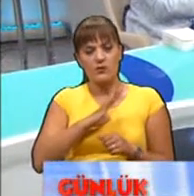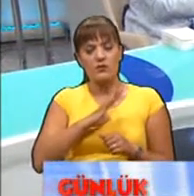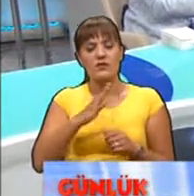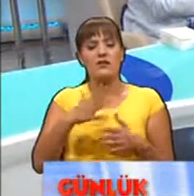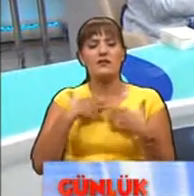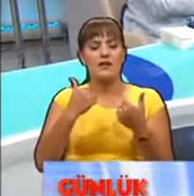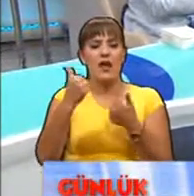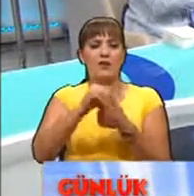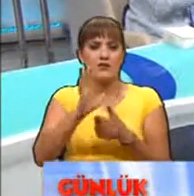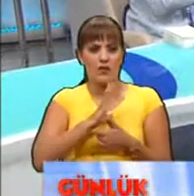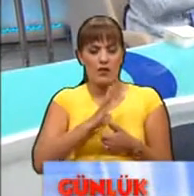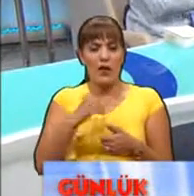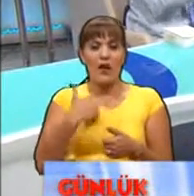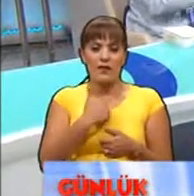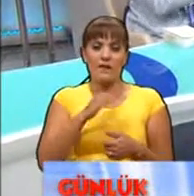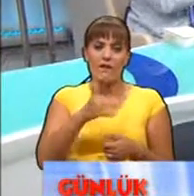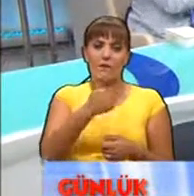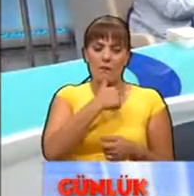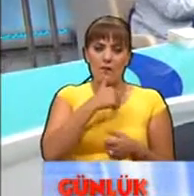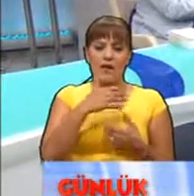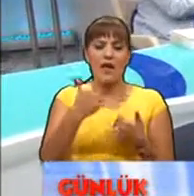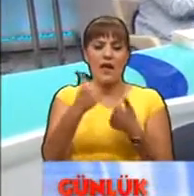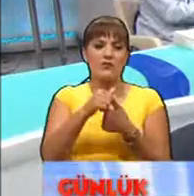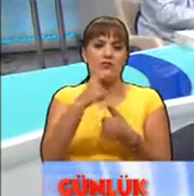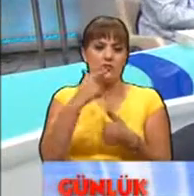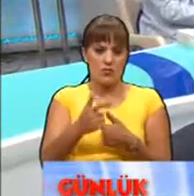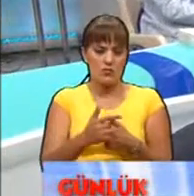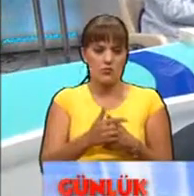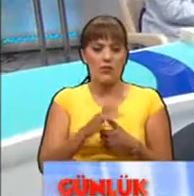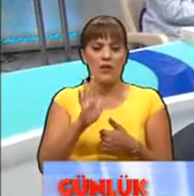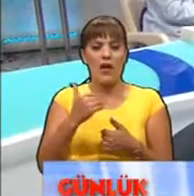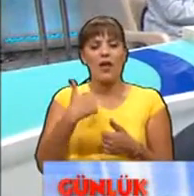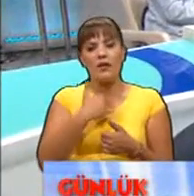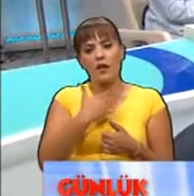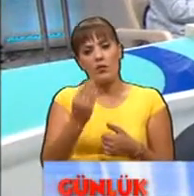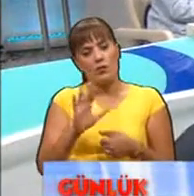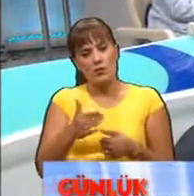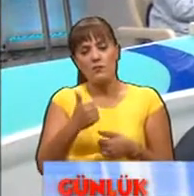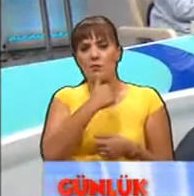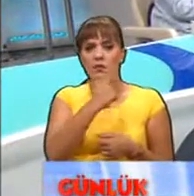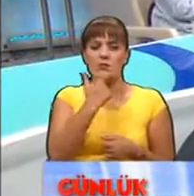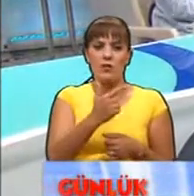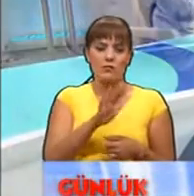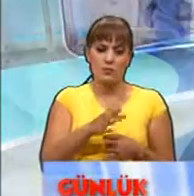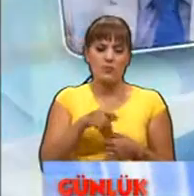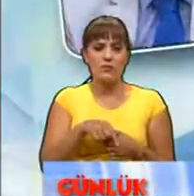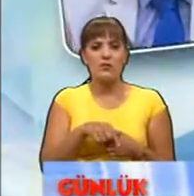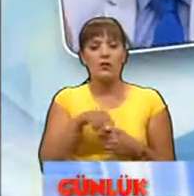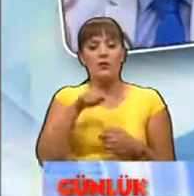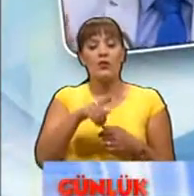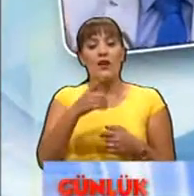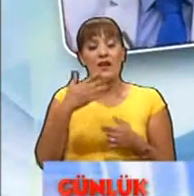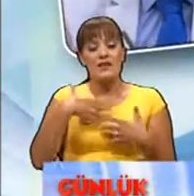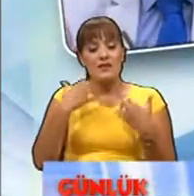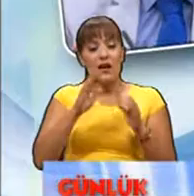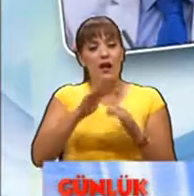Sağ kalan eş var. Hı hı. Anne veya baba sağ kalan eş diyoruz. Evet. Veya evet. Anne de olabilir, baba da olabilir. Bu takdirde sağ